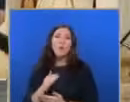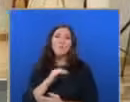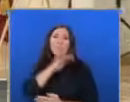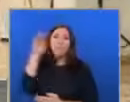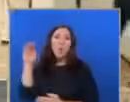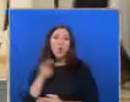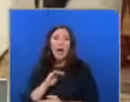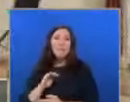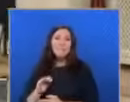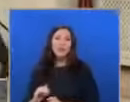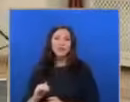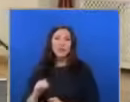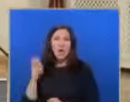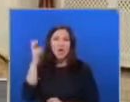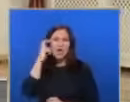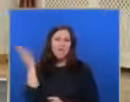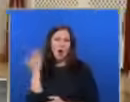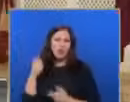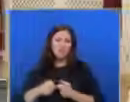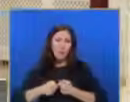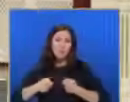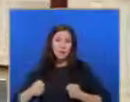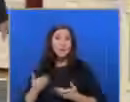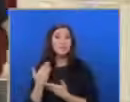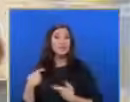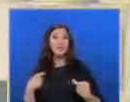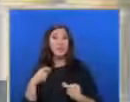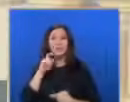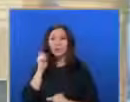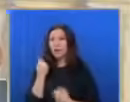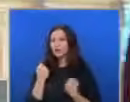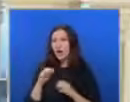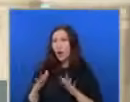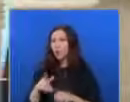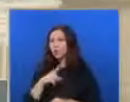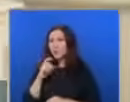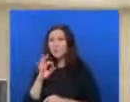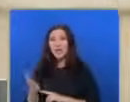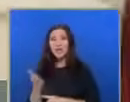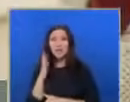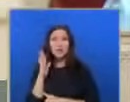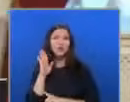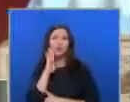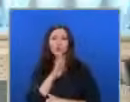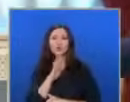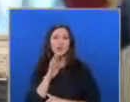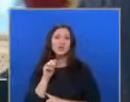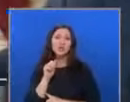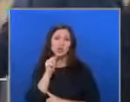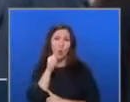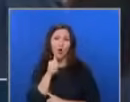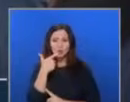и Киев са обтегнати отдавна. Преди войната в Украйна живееха около 150 000 души с унгарско